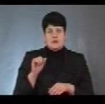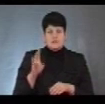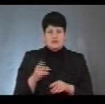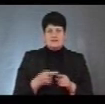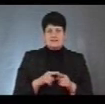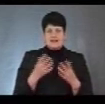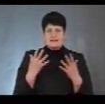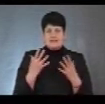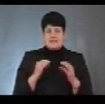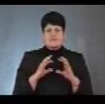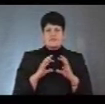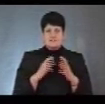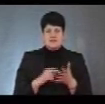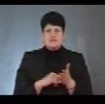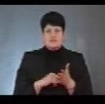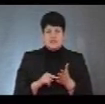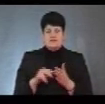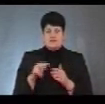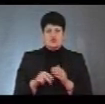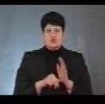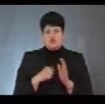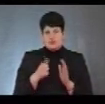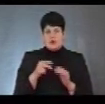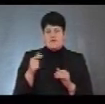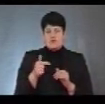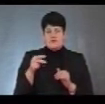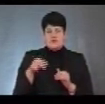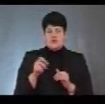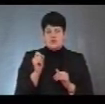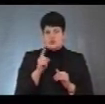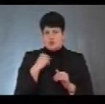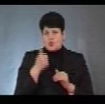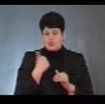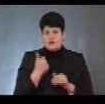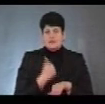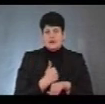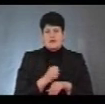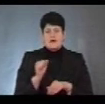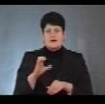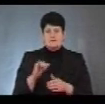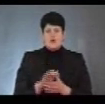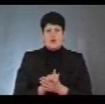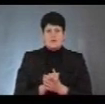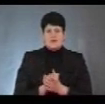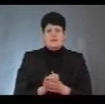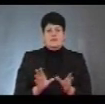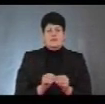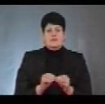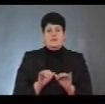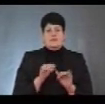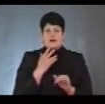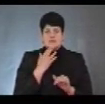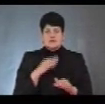світі відзначили у 2006 році, а в грудні 2011 року Генеральна асамблея Організації Об'єднаних Націй